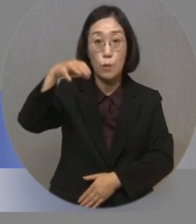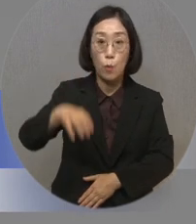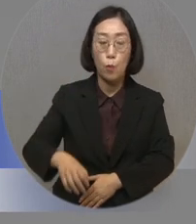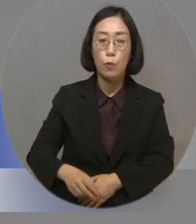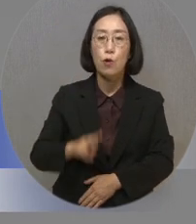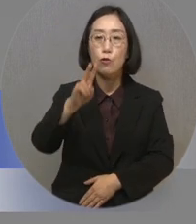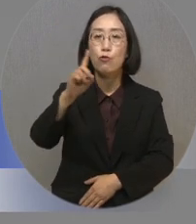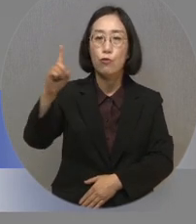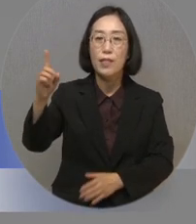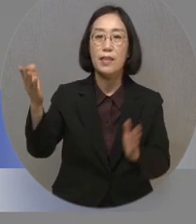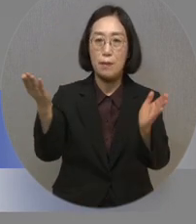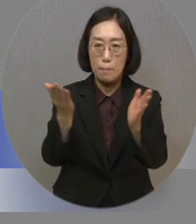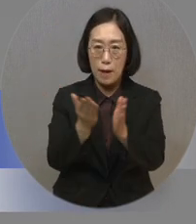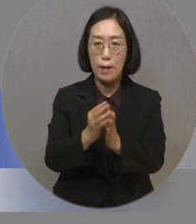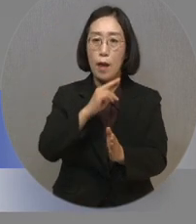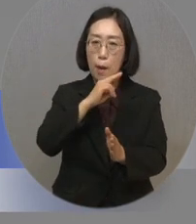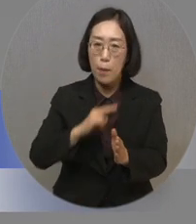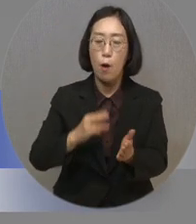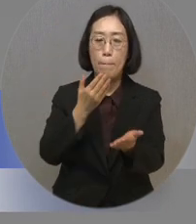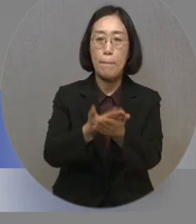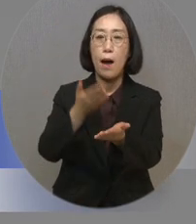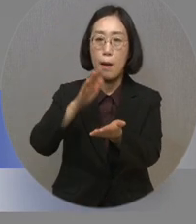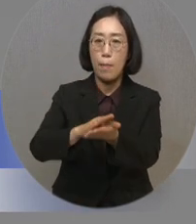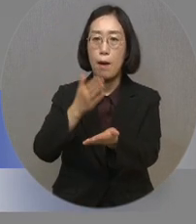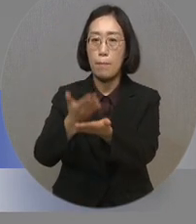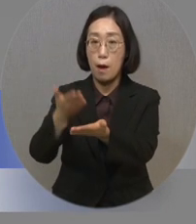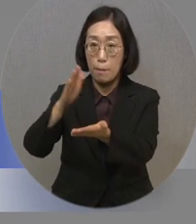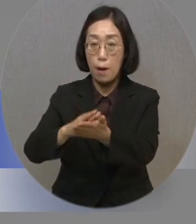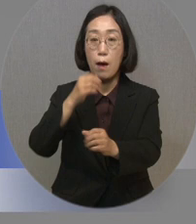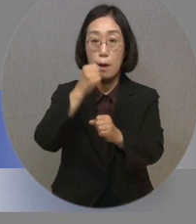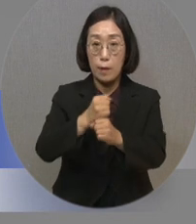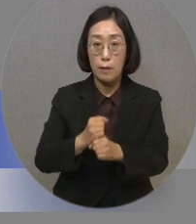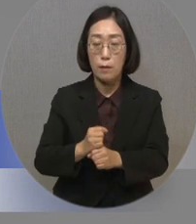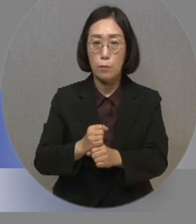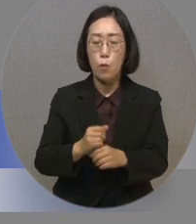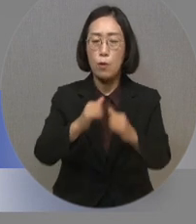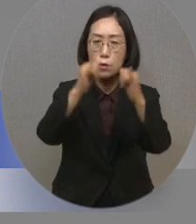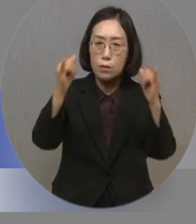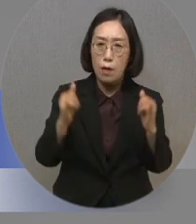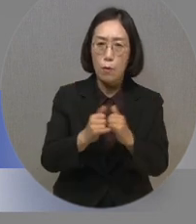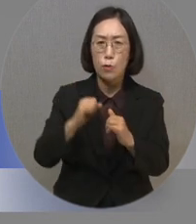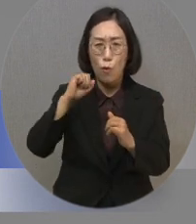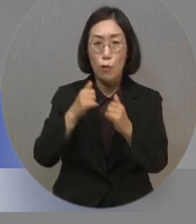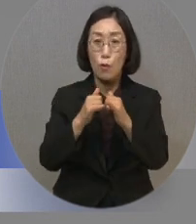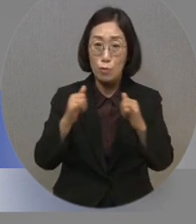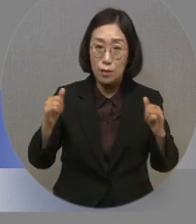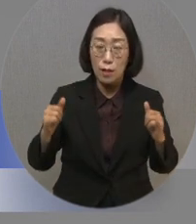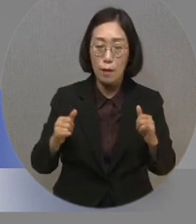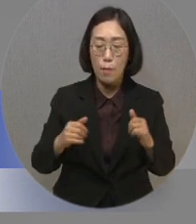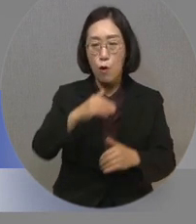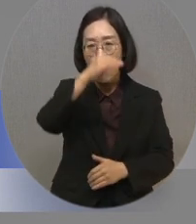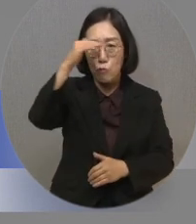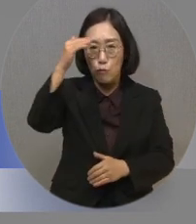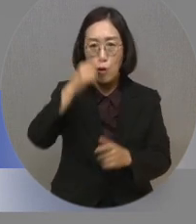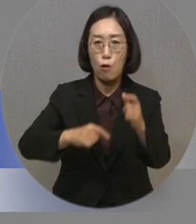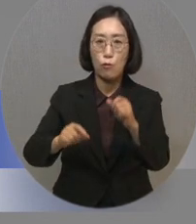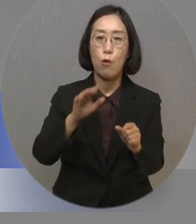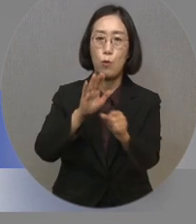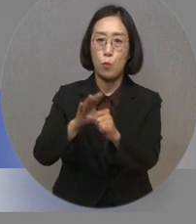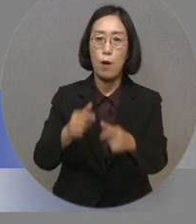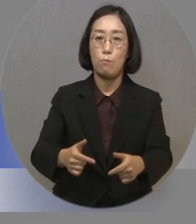유니버셜 디자인으로 적용된 객실로 변화하고 사회적 약자의 휴양 이용기 제공을 확대합니다